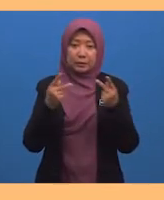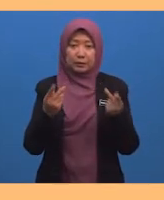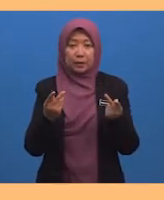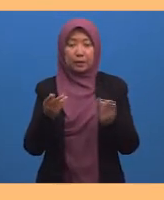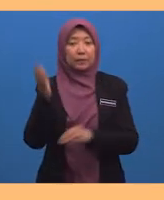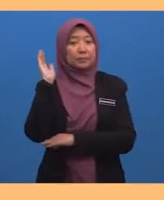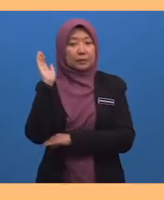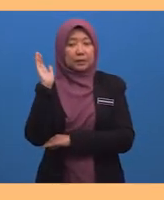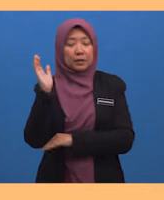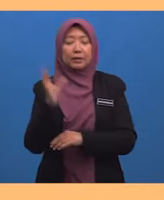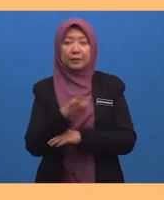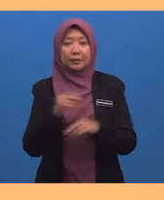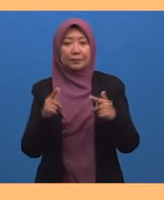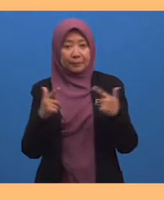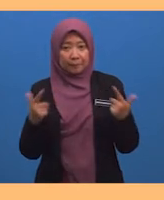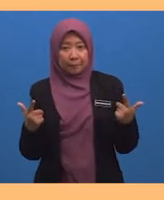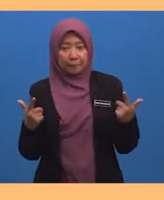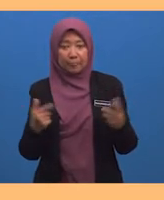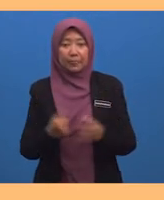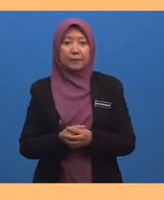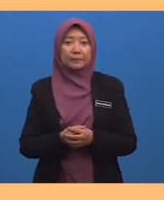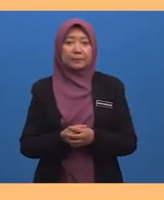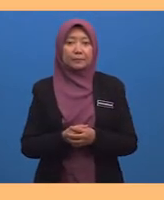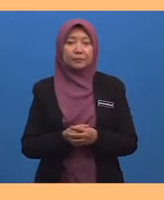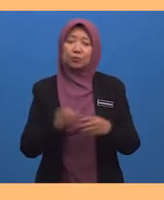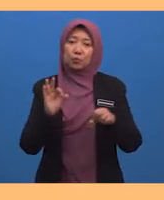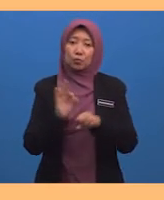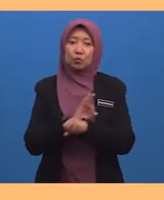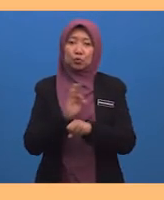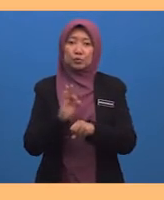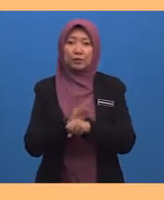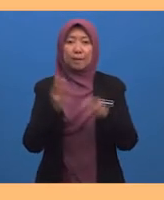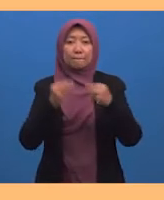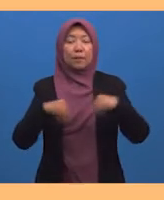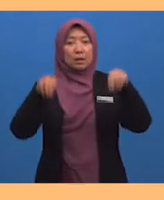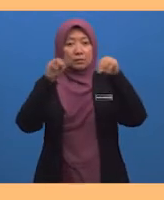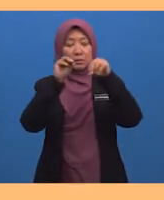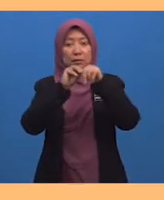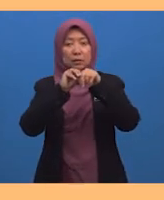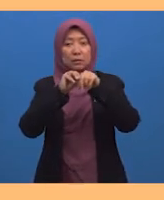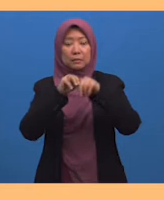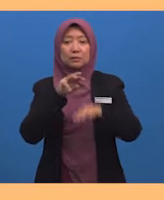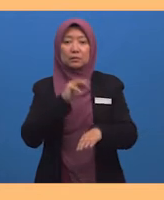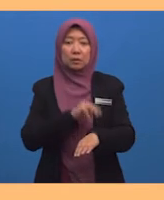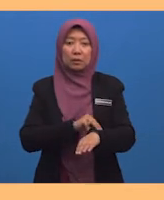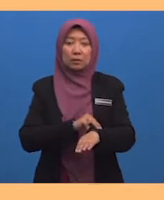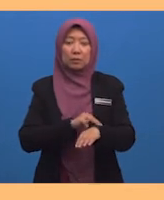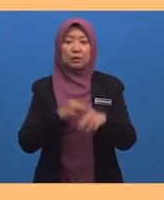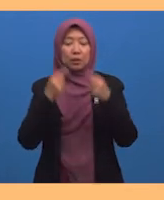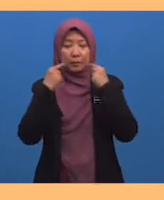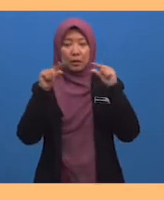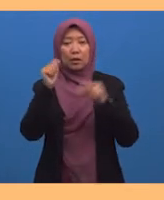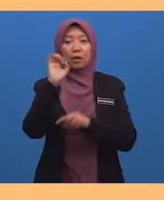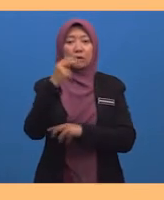tazkirah dan seumpamanya. Manakala fungsi masjid pada zaman kegemilangan Aceh